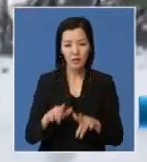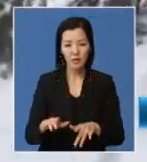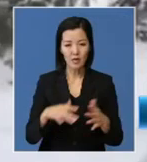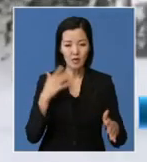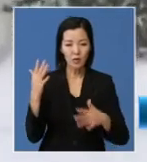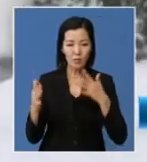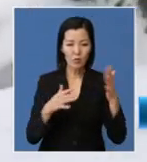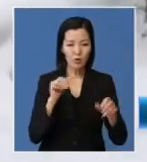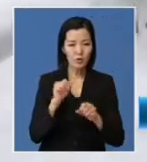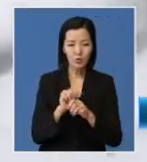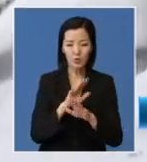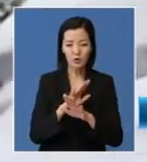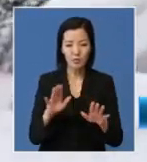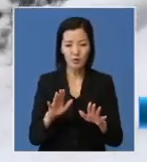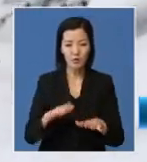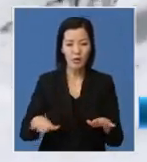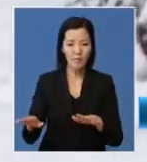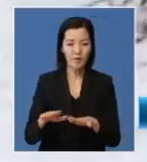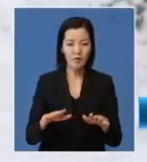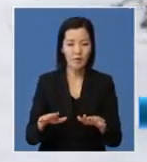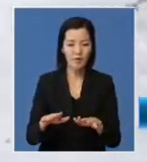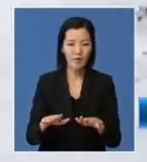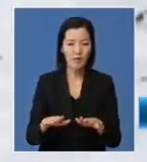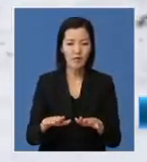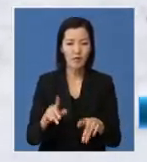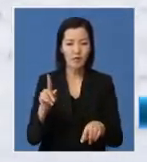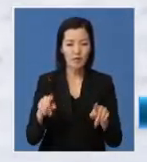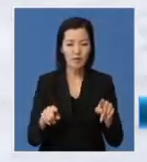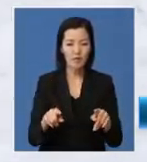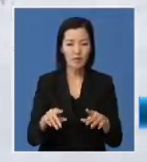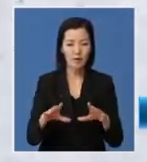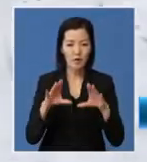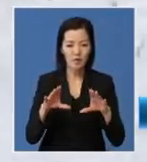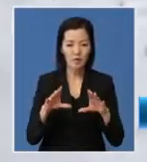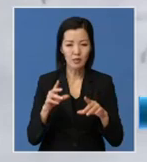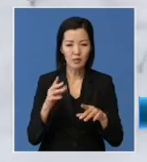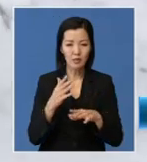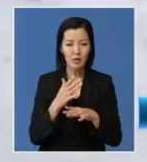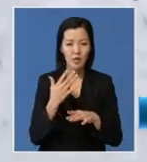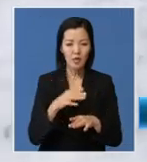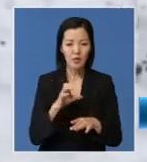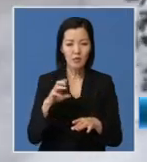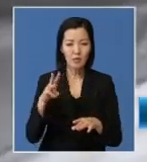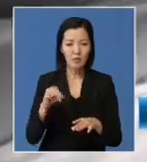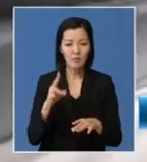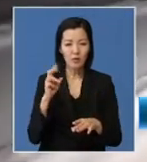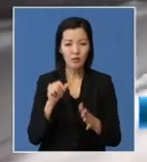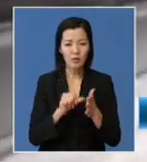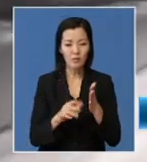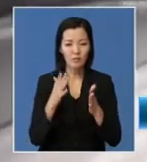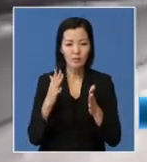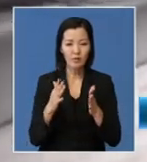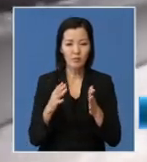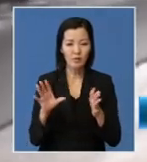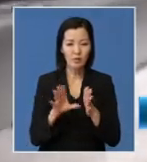боран толастамай тұр. Аймақтағы кейбір елді мекендерде қардың қалындығы жарты метрден асып, 265 мыңға жуық адам